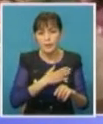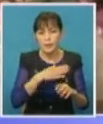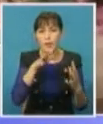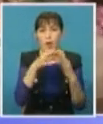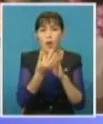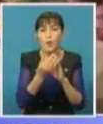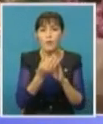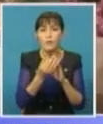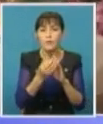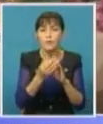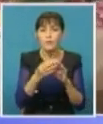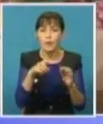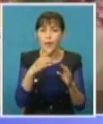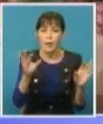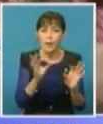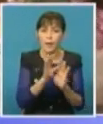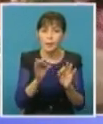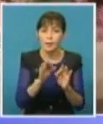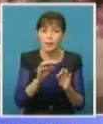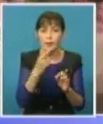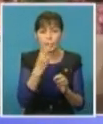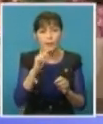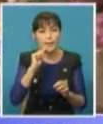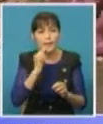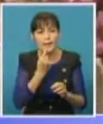ақбесігім» әндері. Екеуі де оңай ән емес.